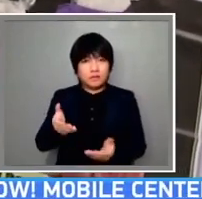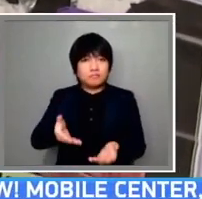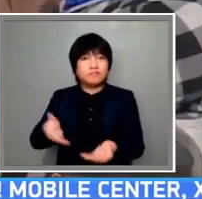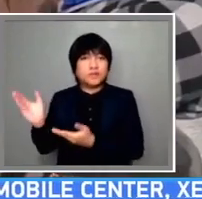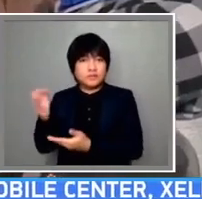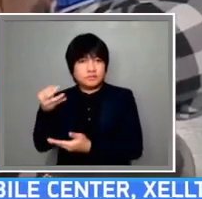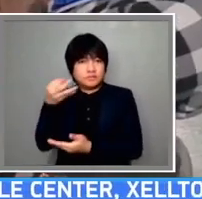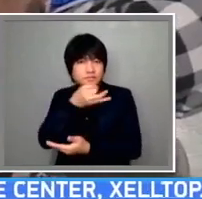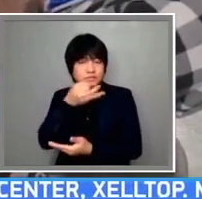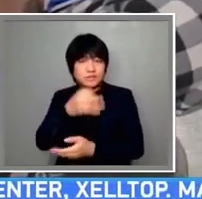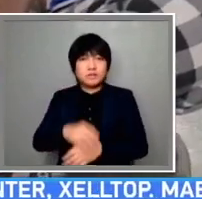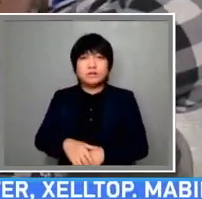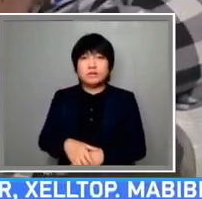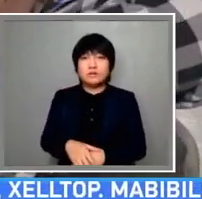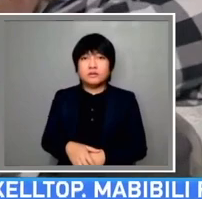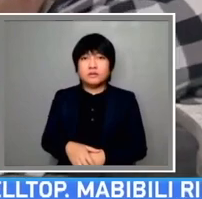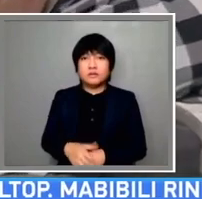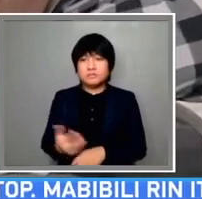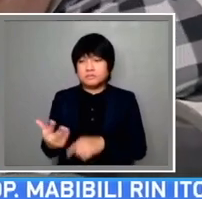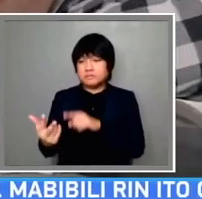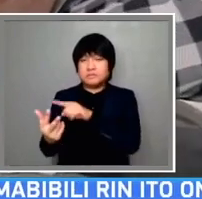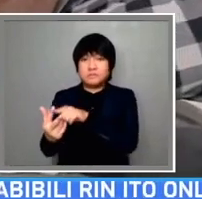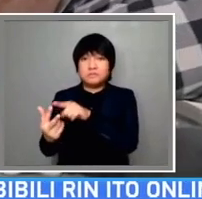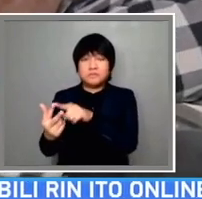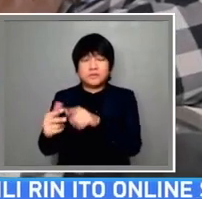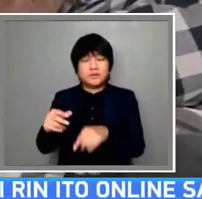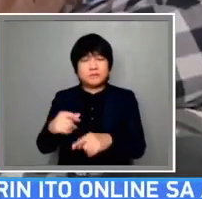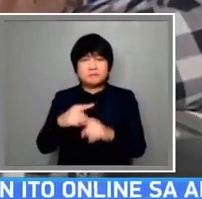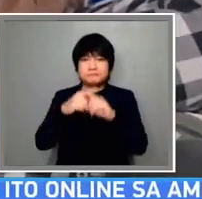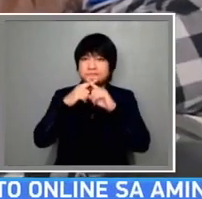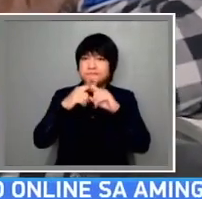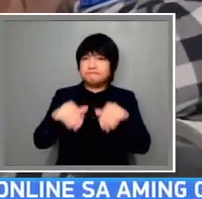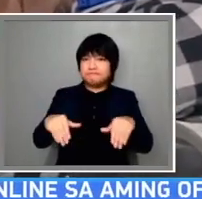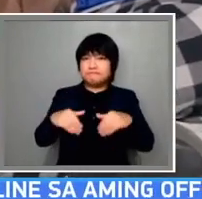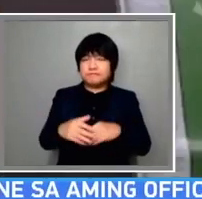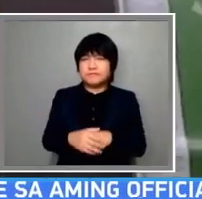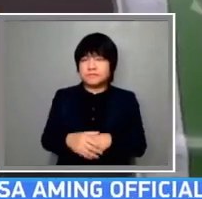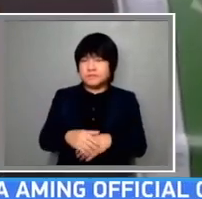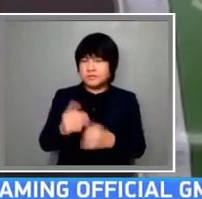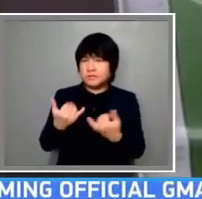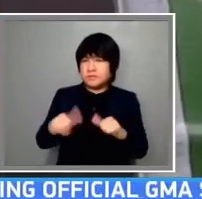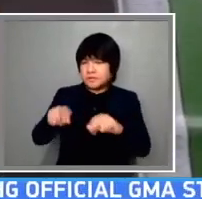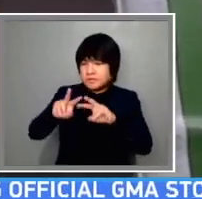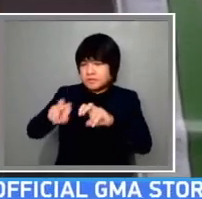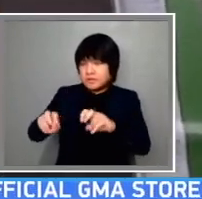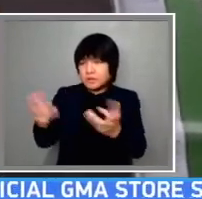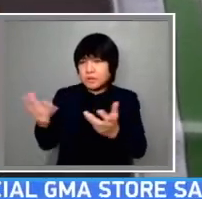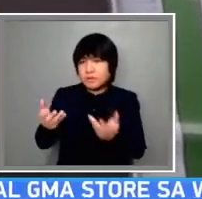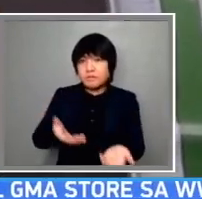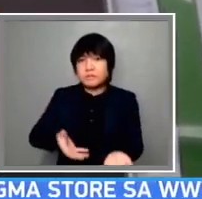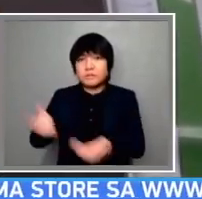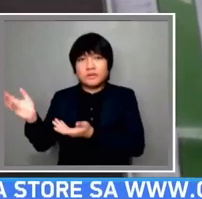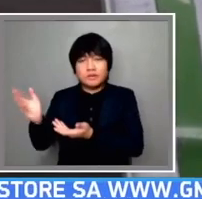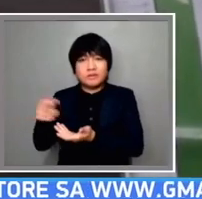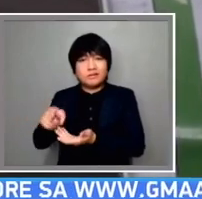namang pahayag ang isa pang naaresto. Inaalam na kung saan kinuha ng mga naaresto ang ide-deliver sana na ilegal na